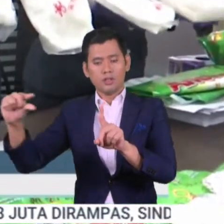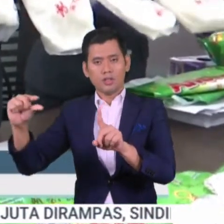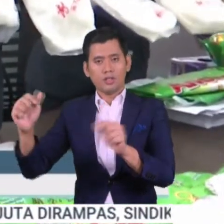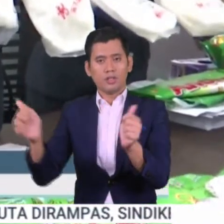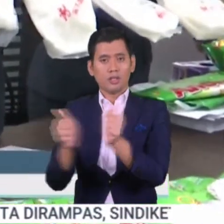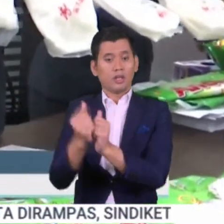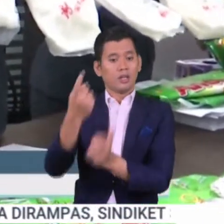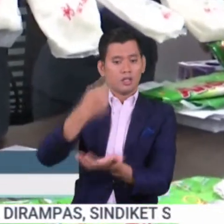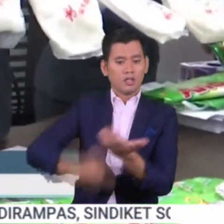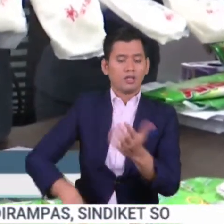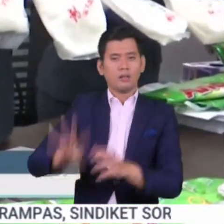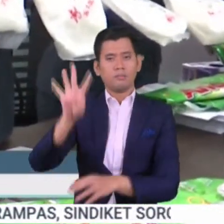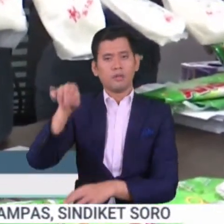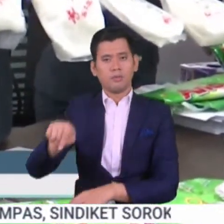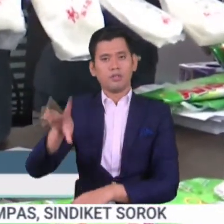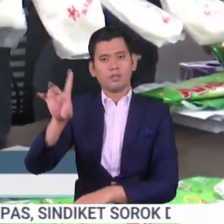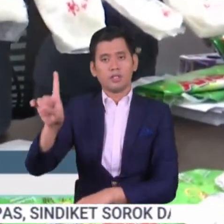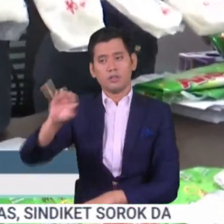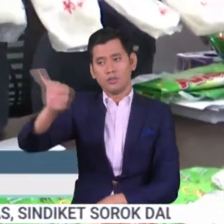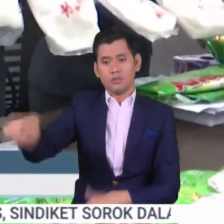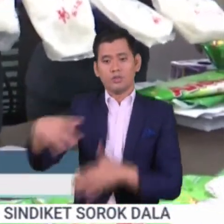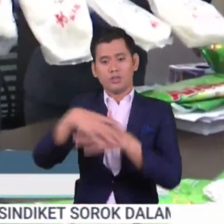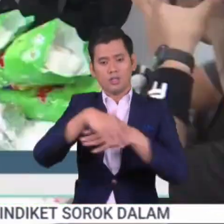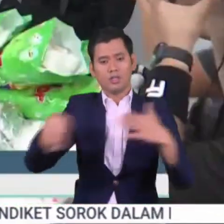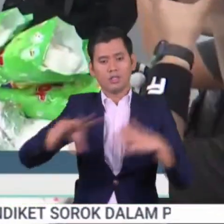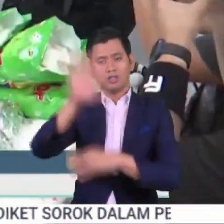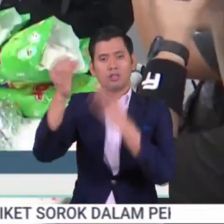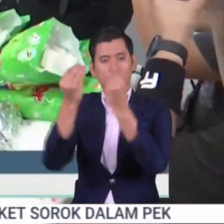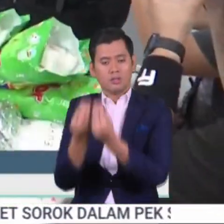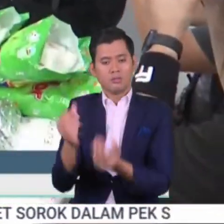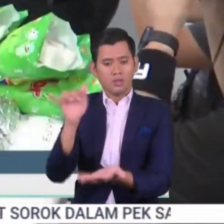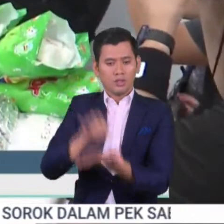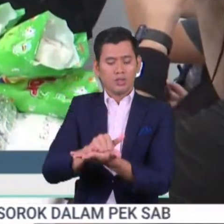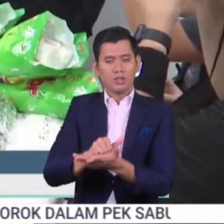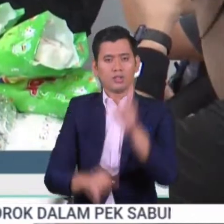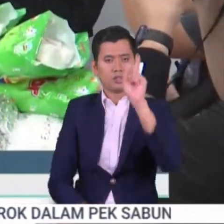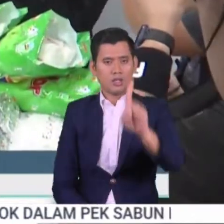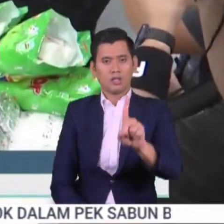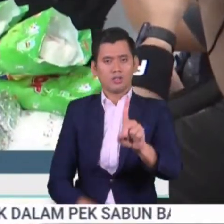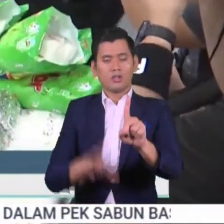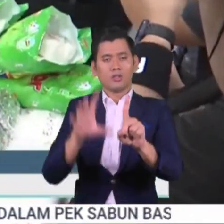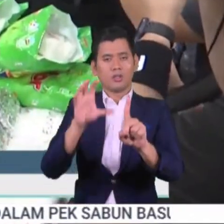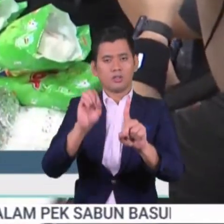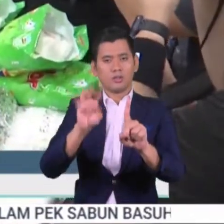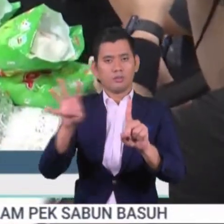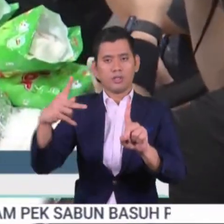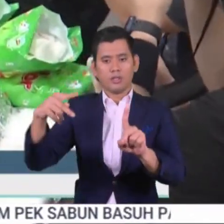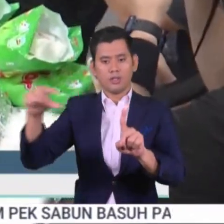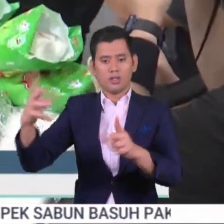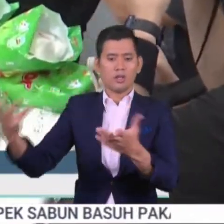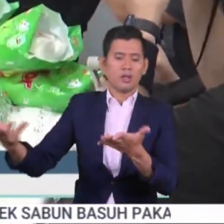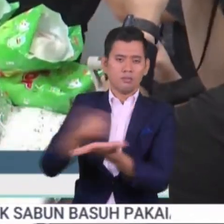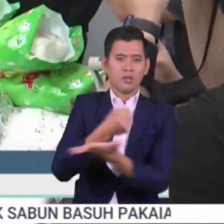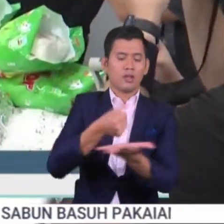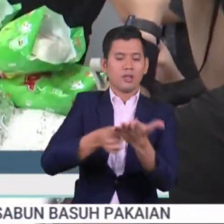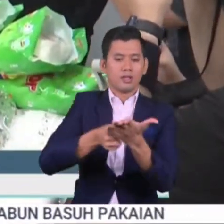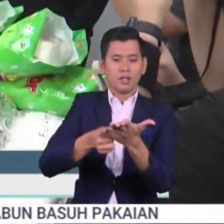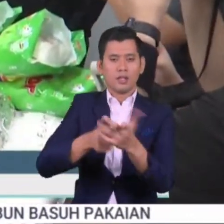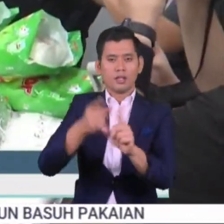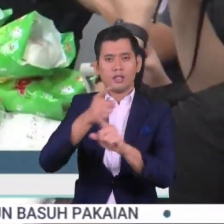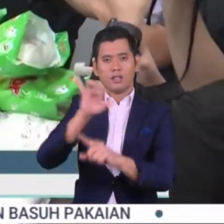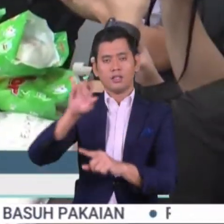dengan nilai 4.31 juta ringgit. Daripada jumlah itu, lebih 104 kilogram rampasan melibatkan dadah jenis